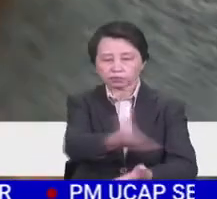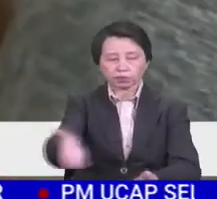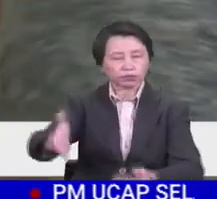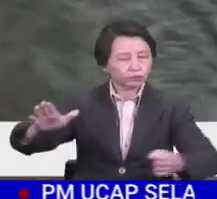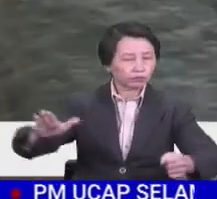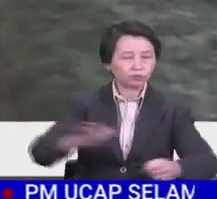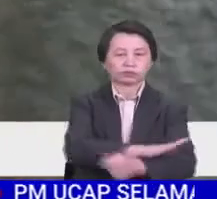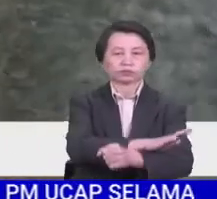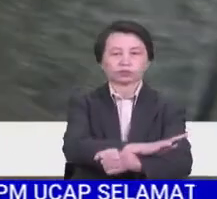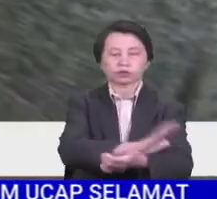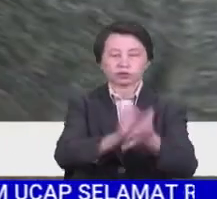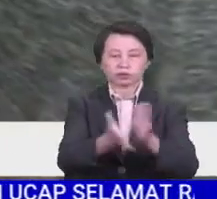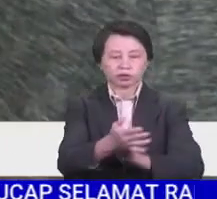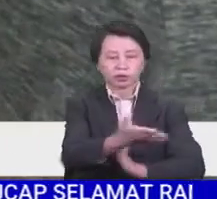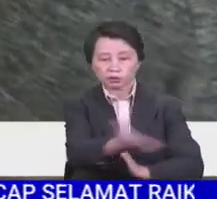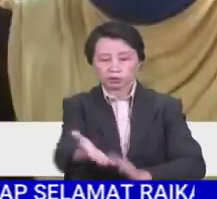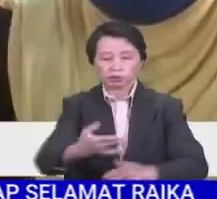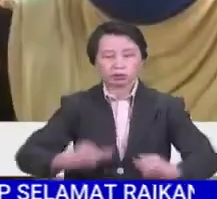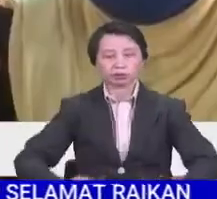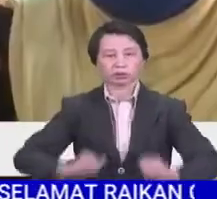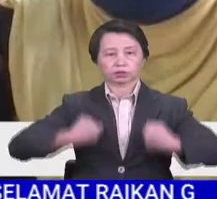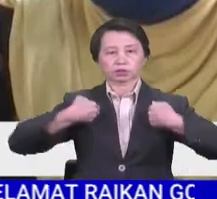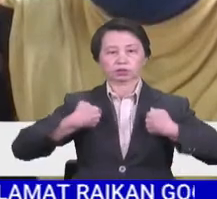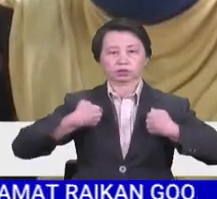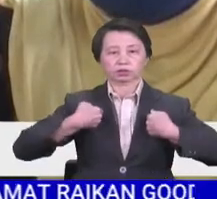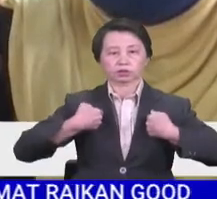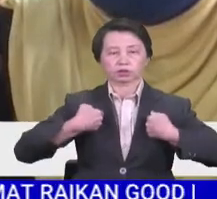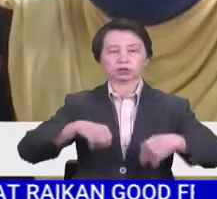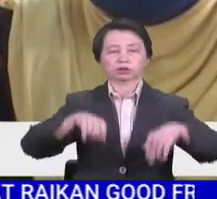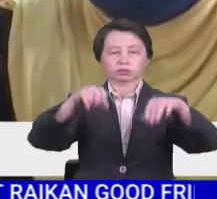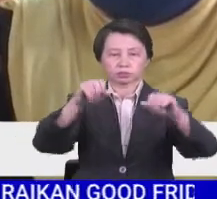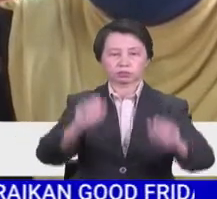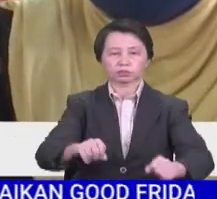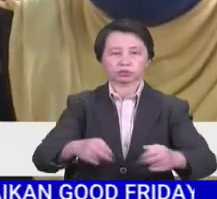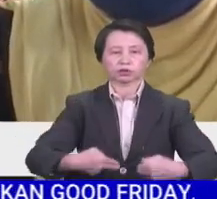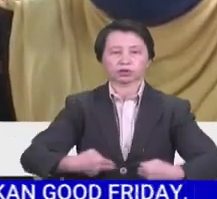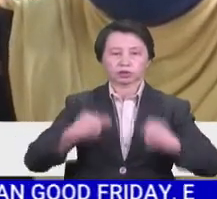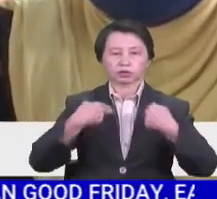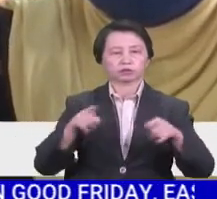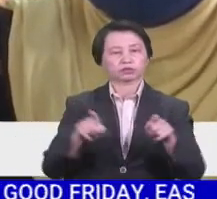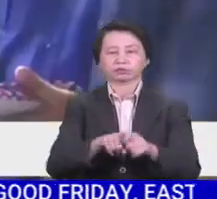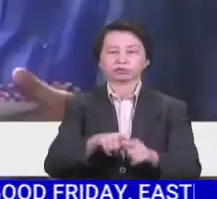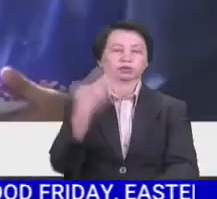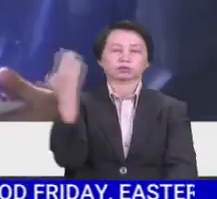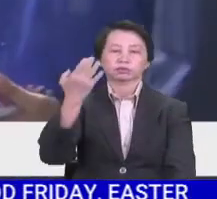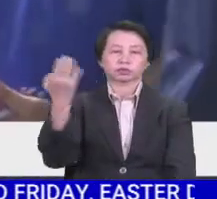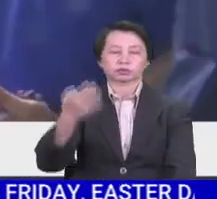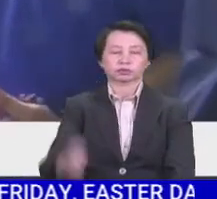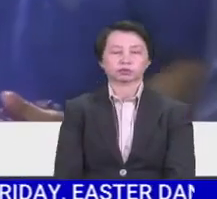sepenuhnya supaya hidup mereka ini dapat hidup seperti